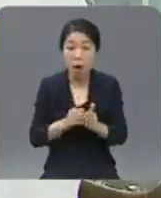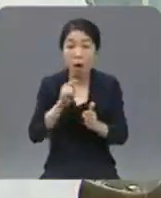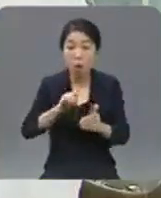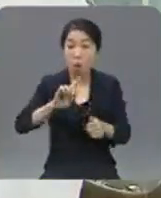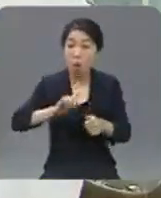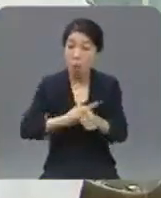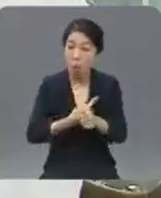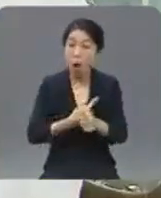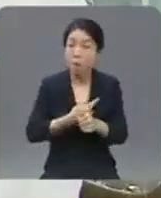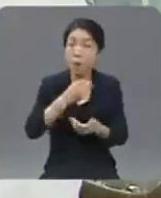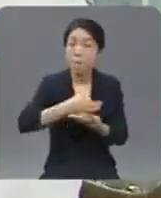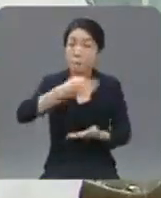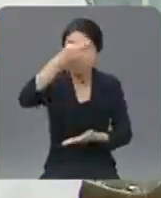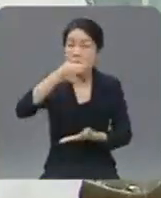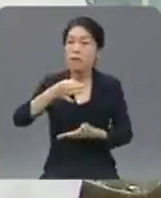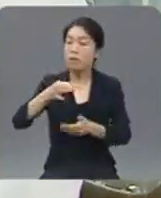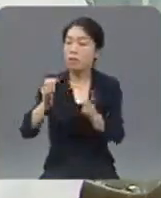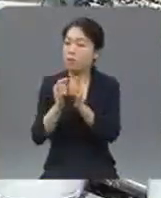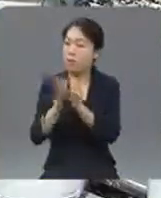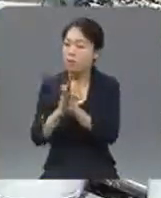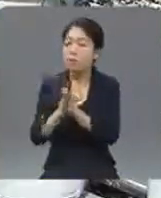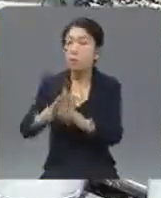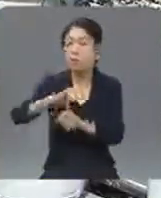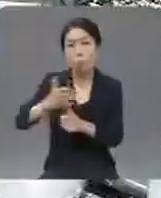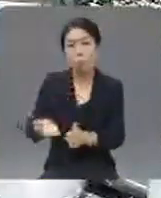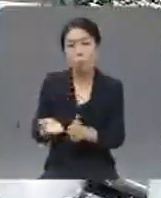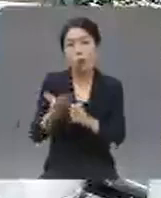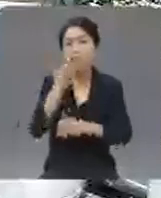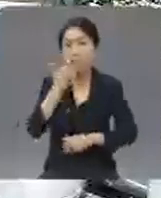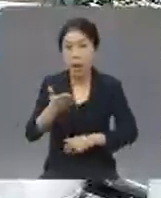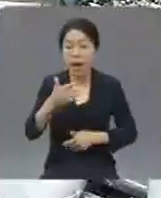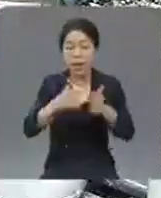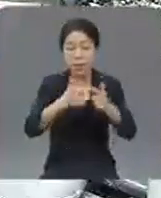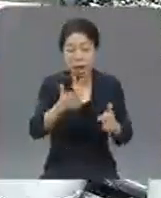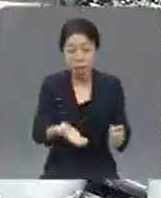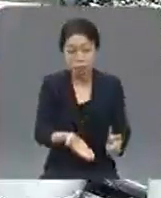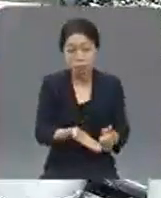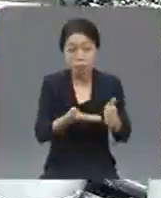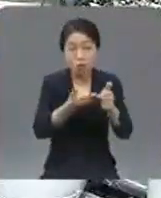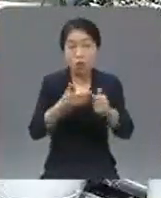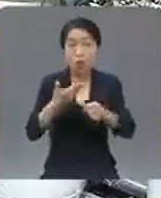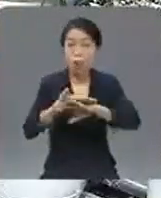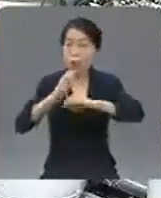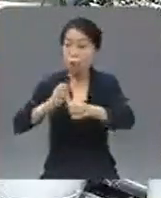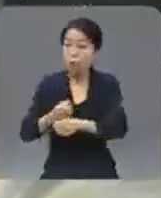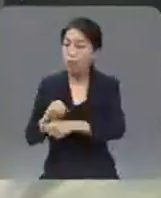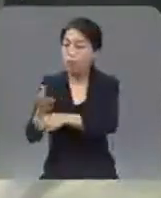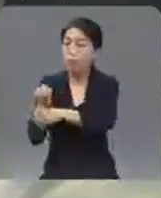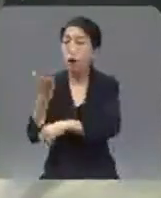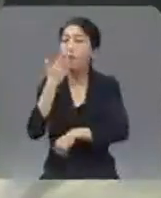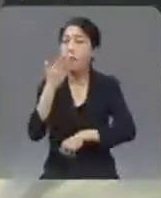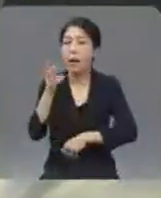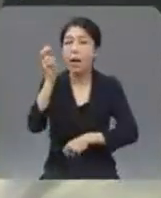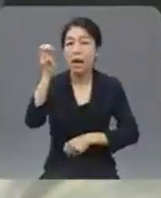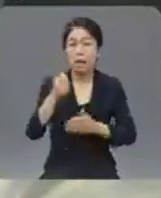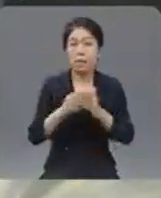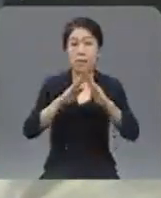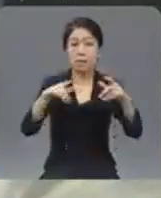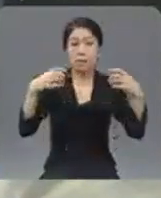버섯을 인공 채비 할 수 있지 않을까 싶습니다 묘목을 키워서 그 묘목을 외국으로도 수출할 수 있고 전남지역